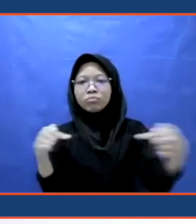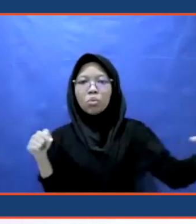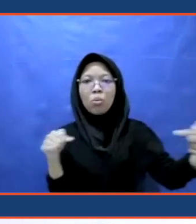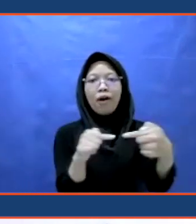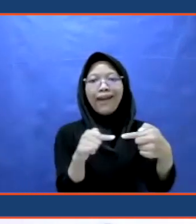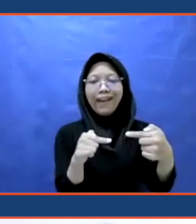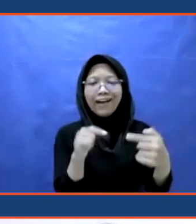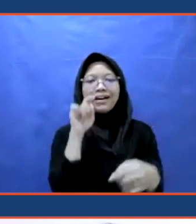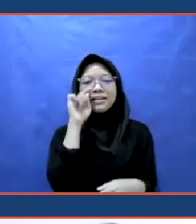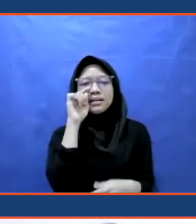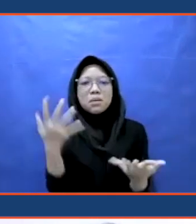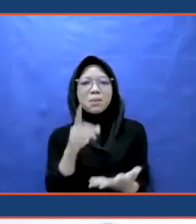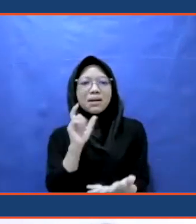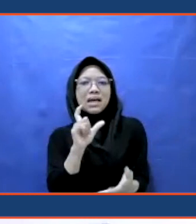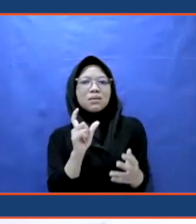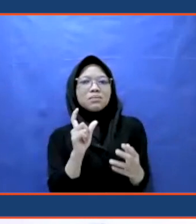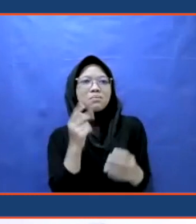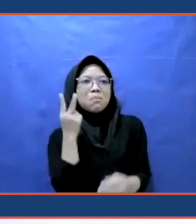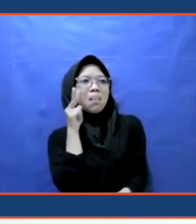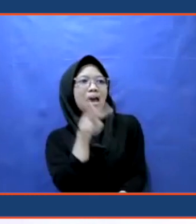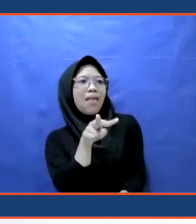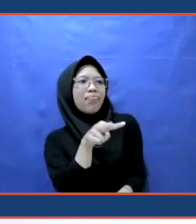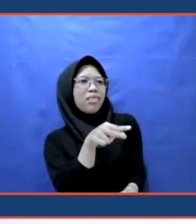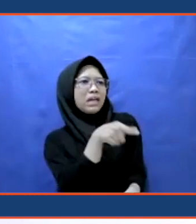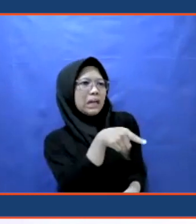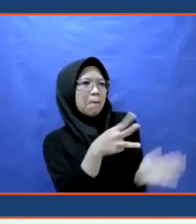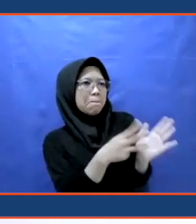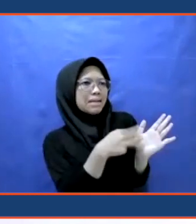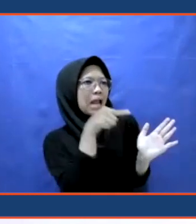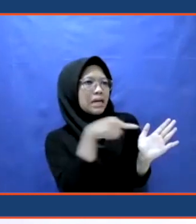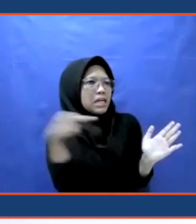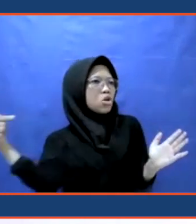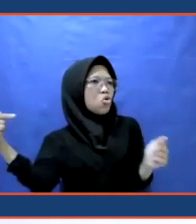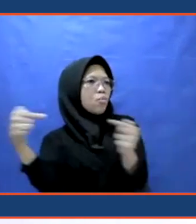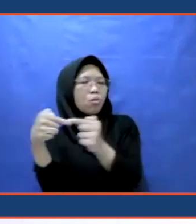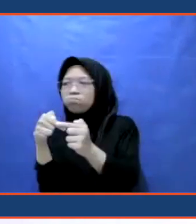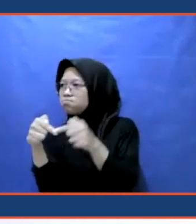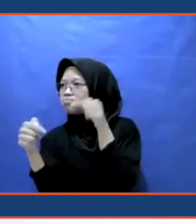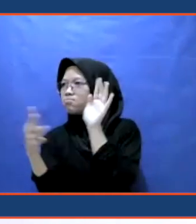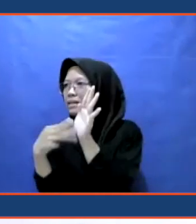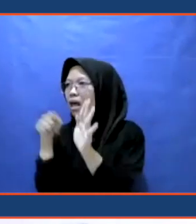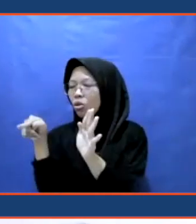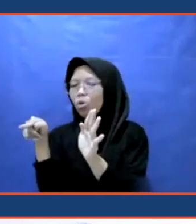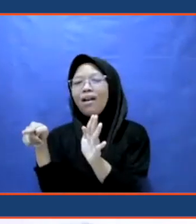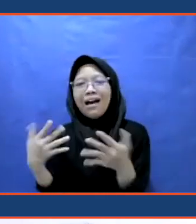hal dengan satu hal yang lain gila lu yang kedua adalah terkait